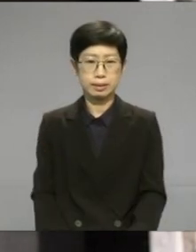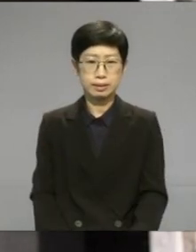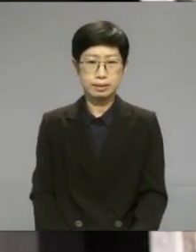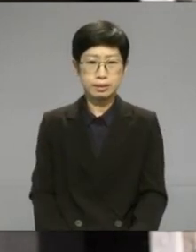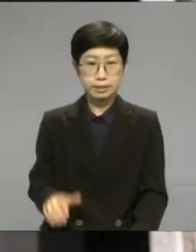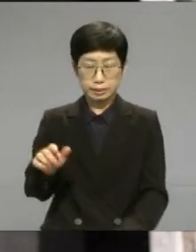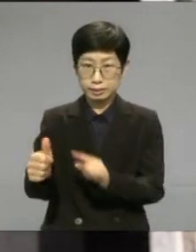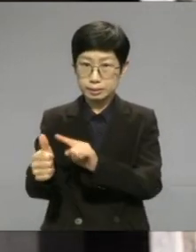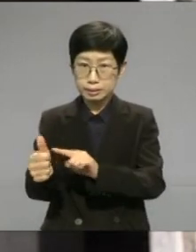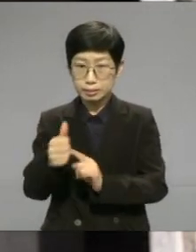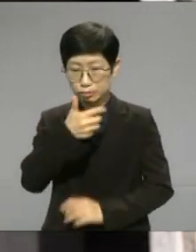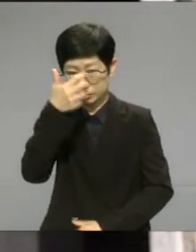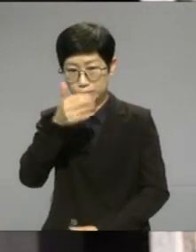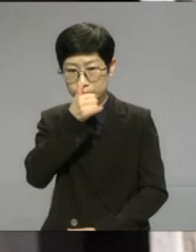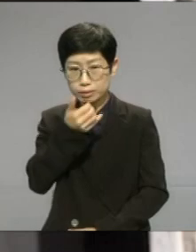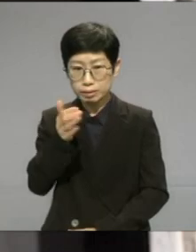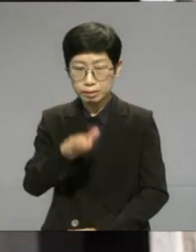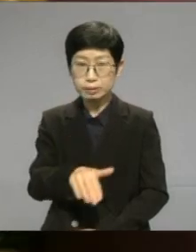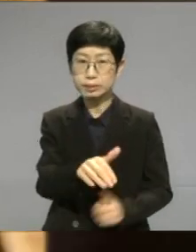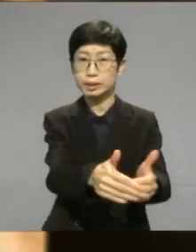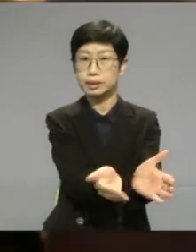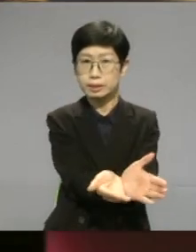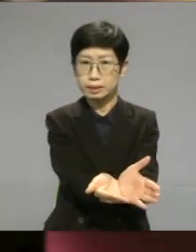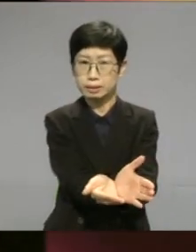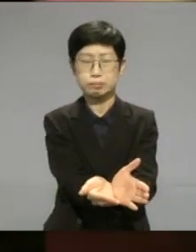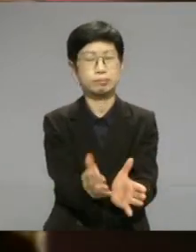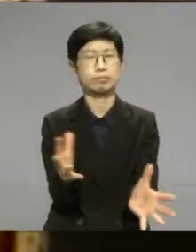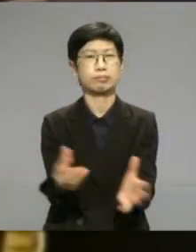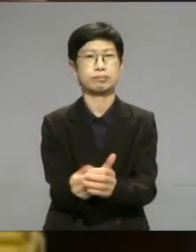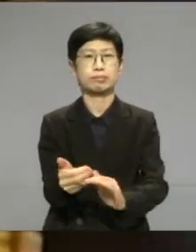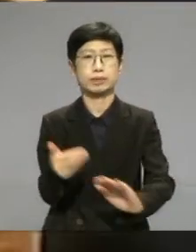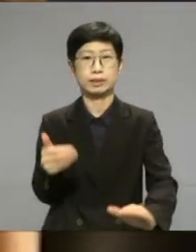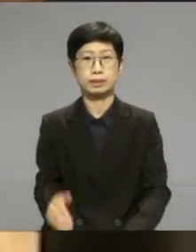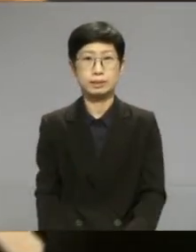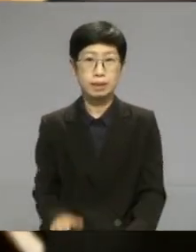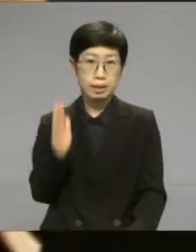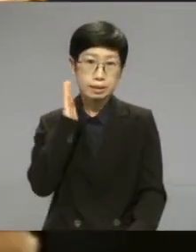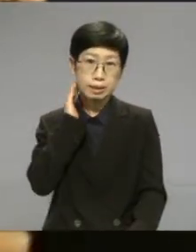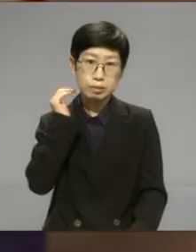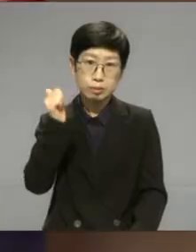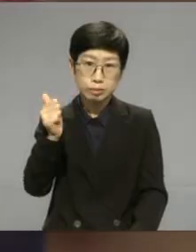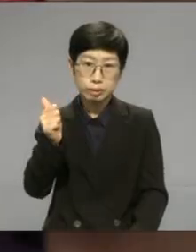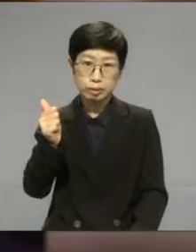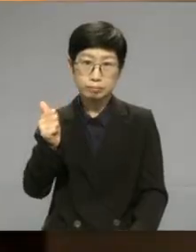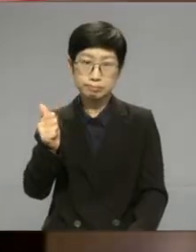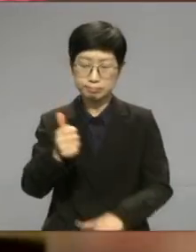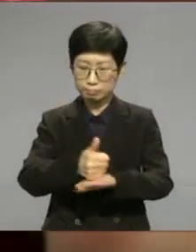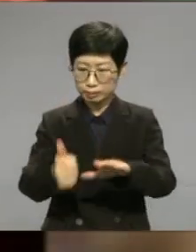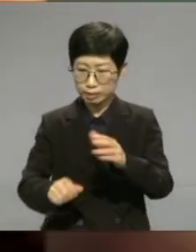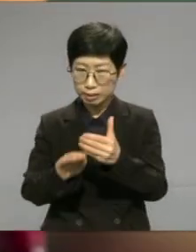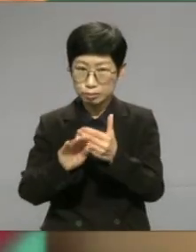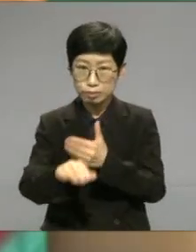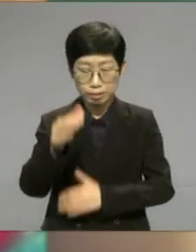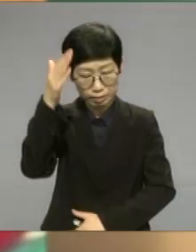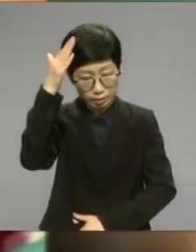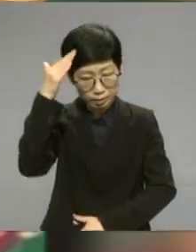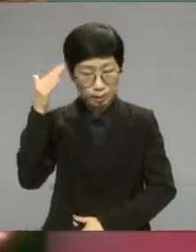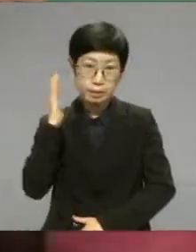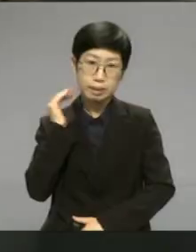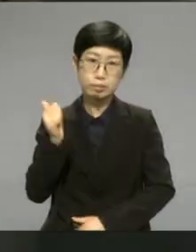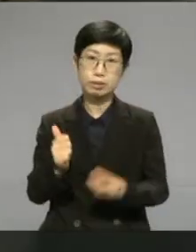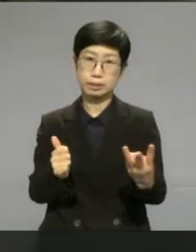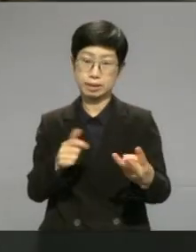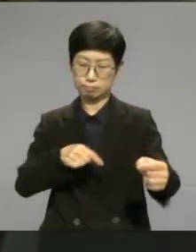He had a dream and they came to mess up the dream. 만델라 대통령의 뒤를 이은 세 명의 흑인 대통령이 남아공을 통치하는